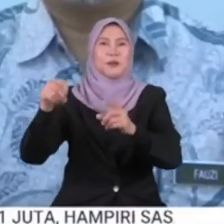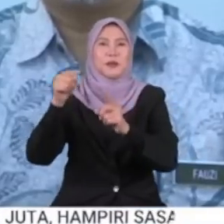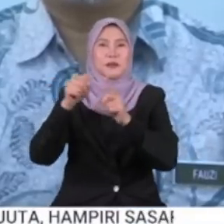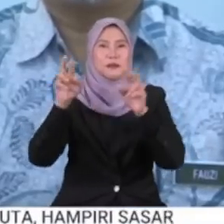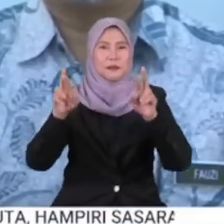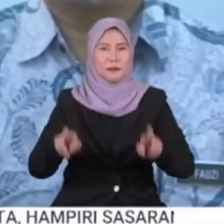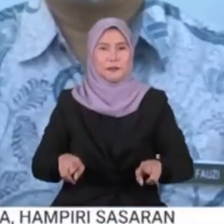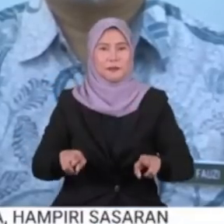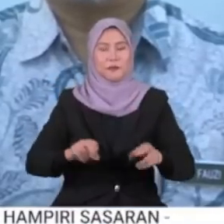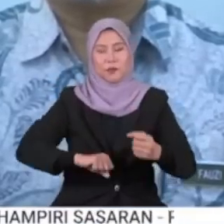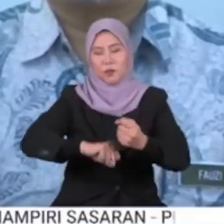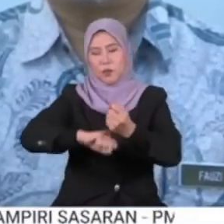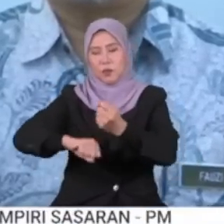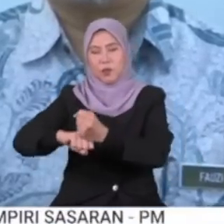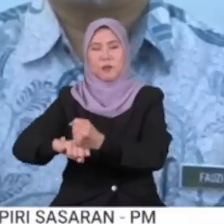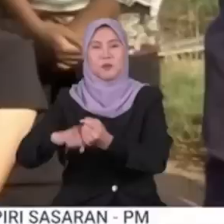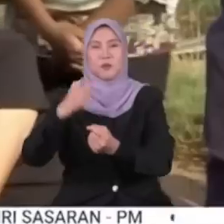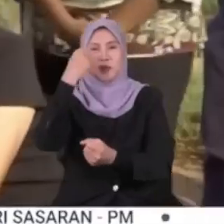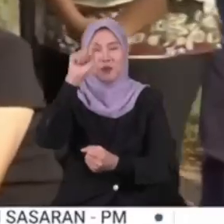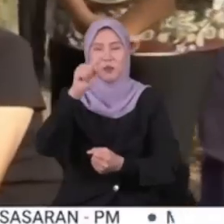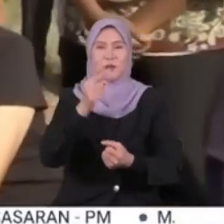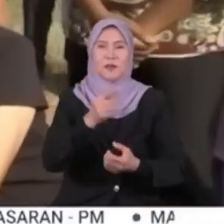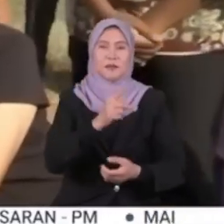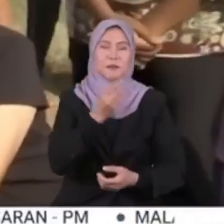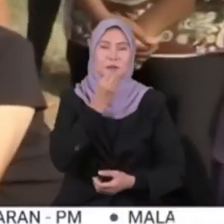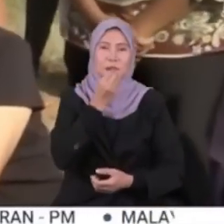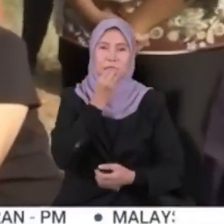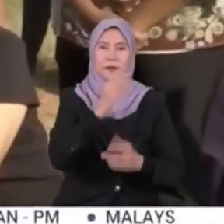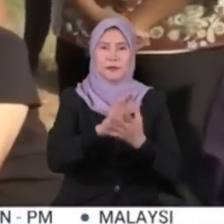juga menyokong program sekuriti makanan.